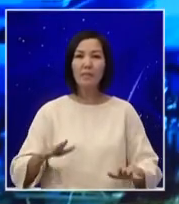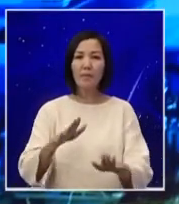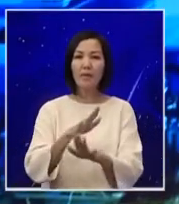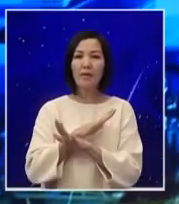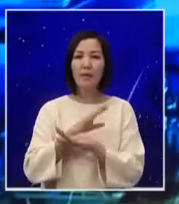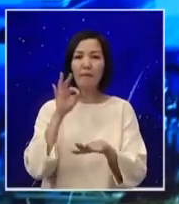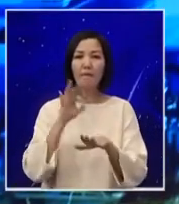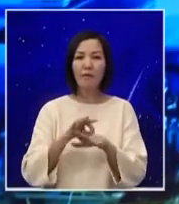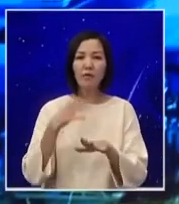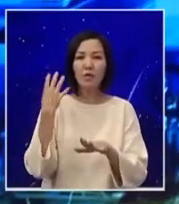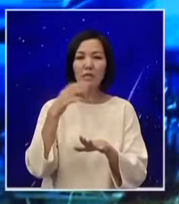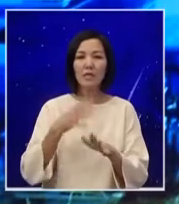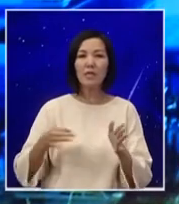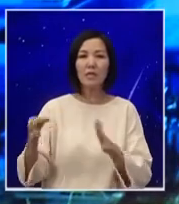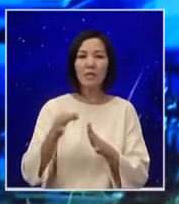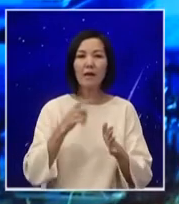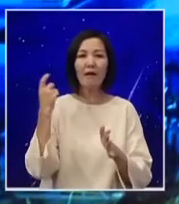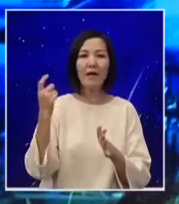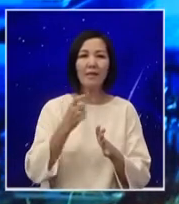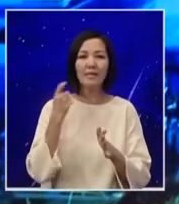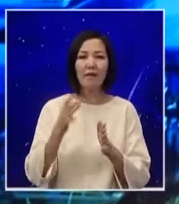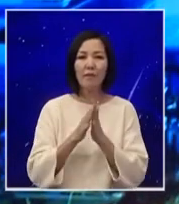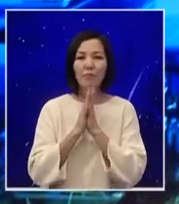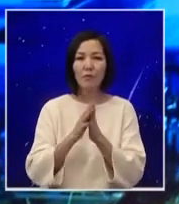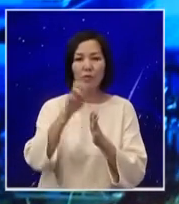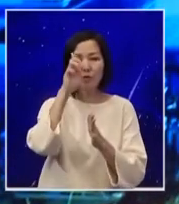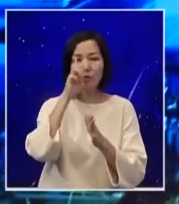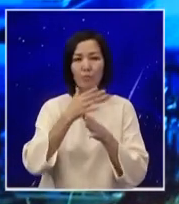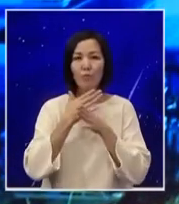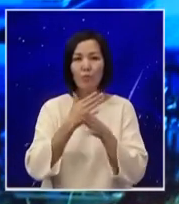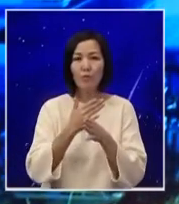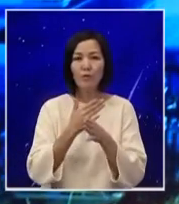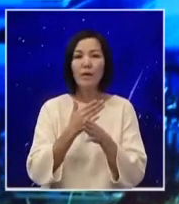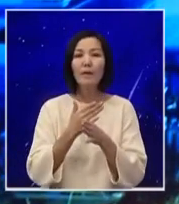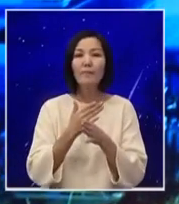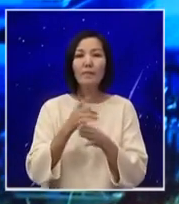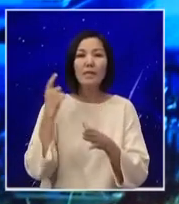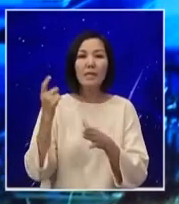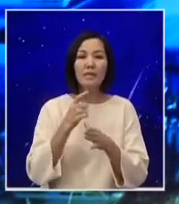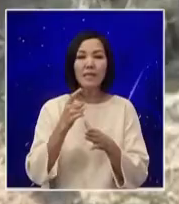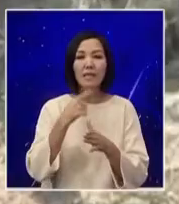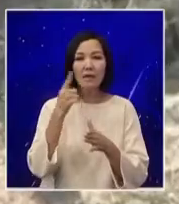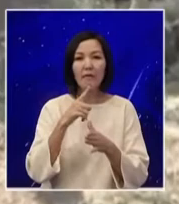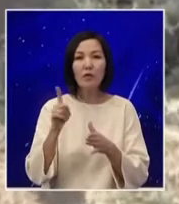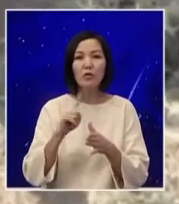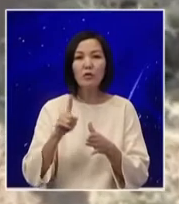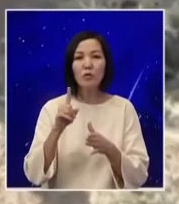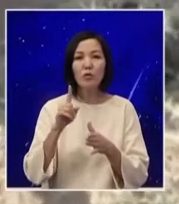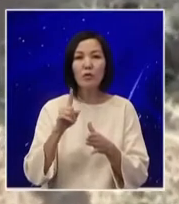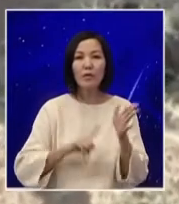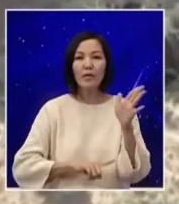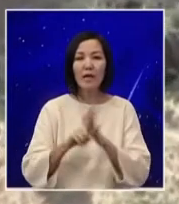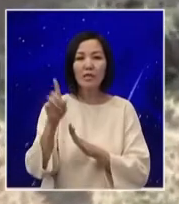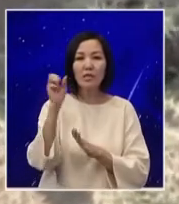вируса в козла орденской области владельцы скота просят у государства компенсацию христиане утверждают что падешь начался